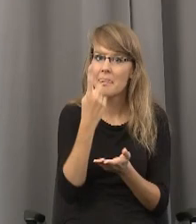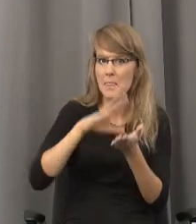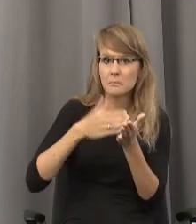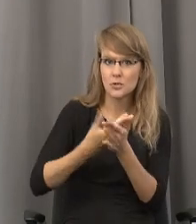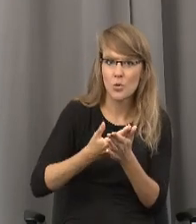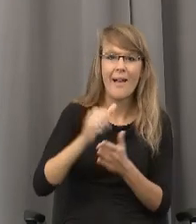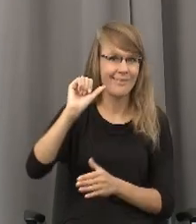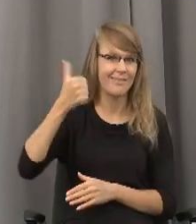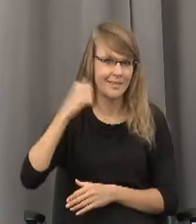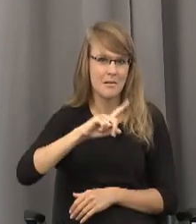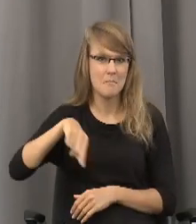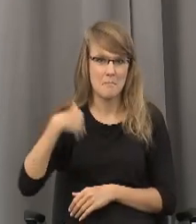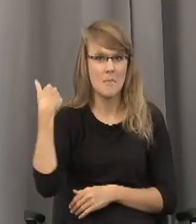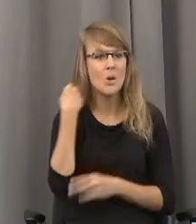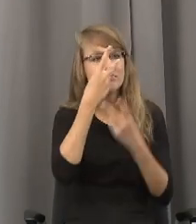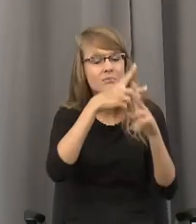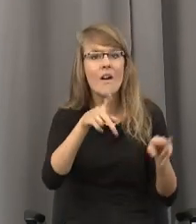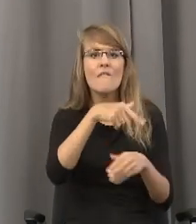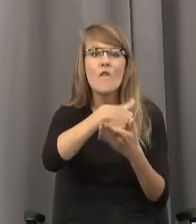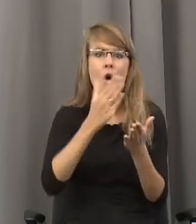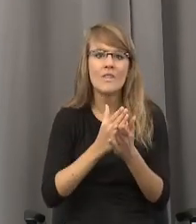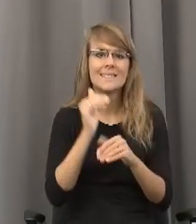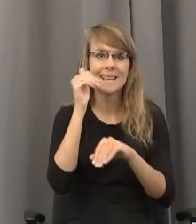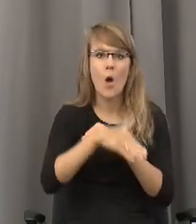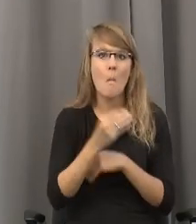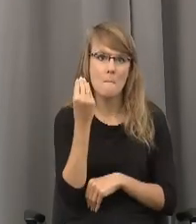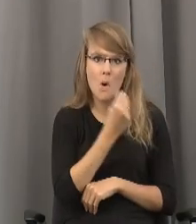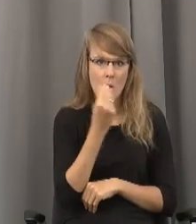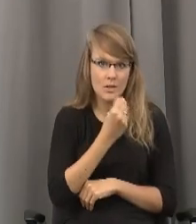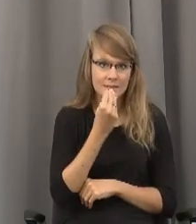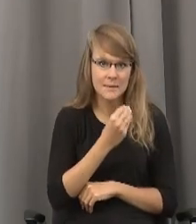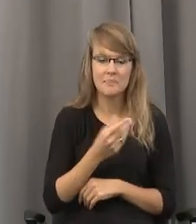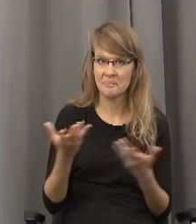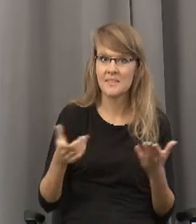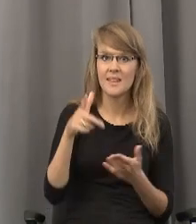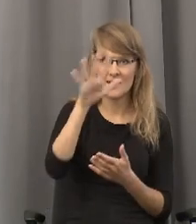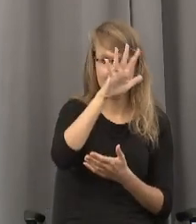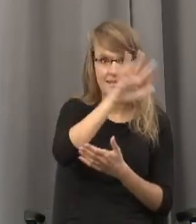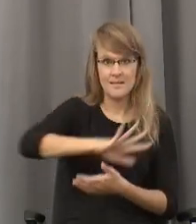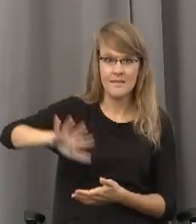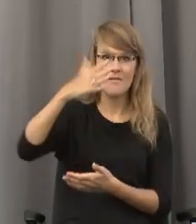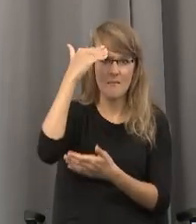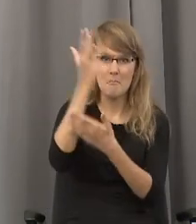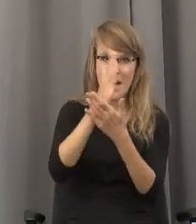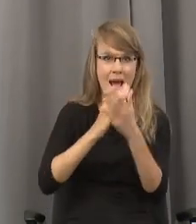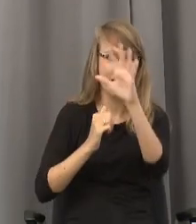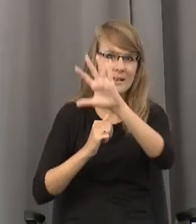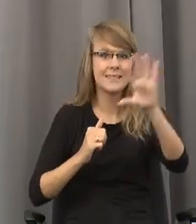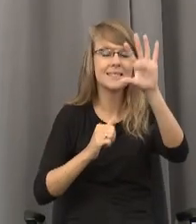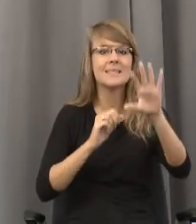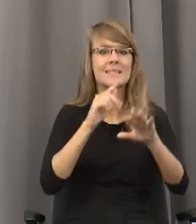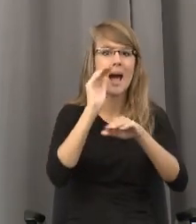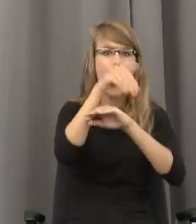w zeszłym tygodniu byliśmy w województwie zachodniopomorskim i z jednej strony na mapie województwa zachodniopomorskiego mamy